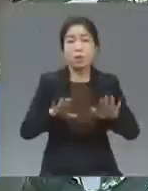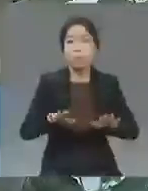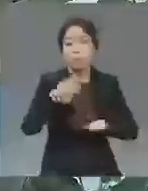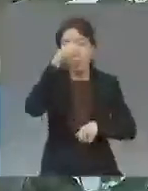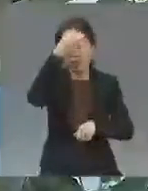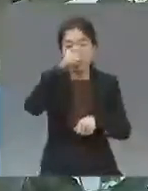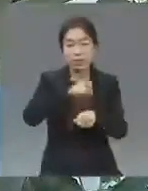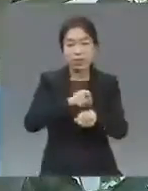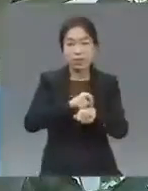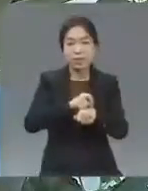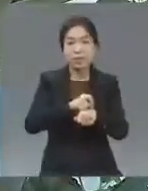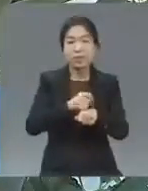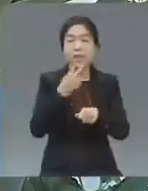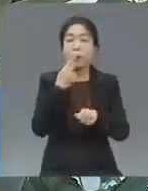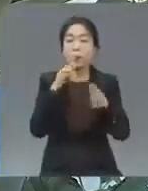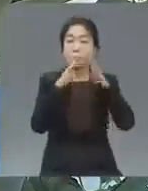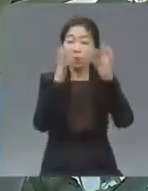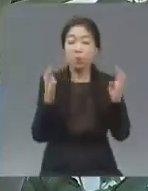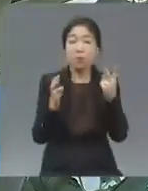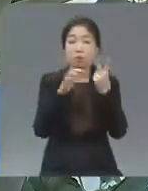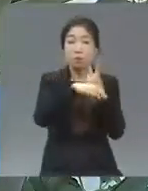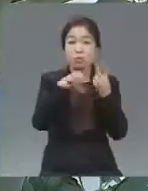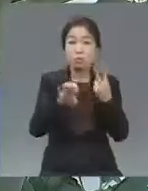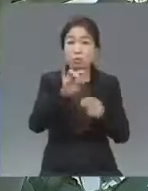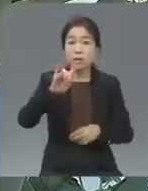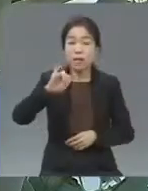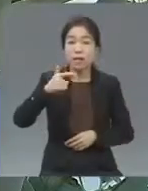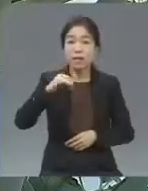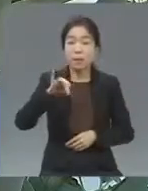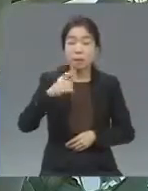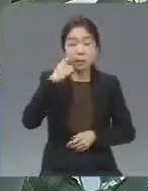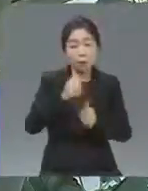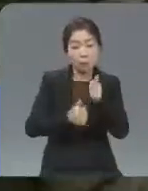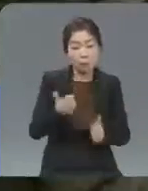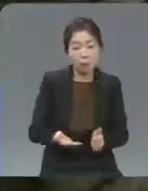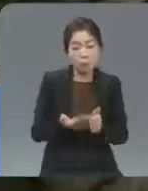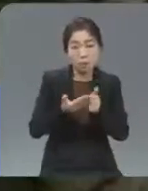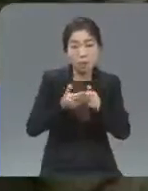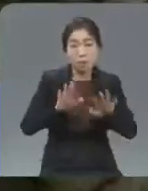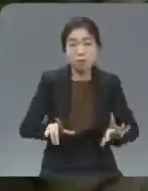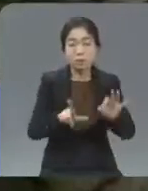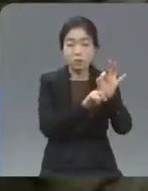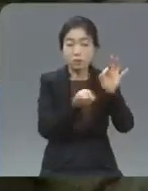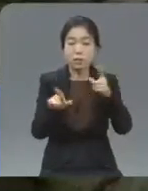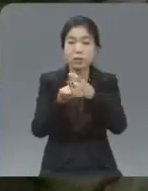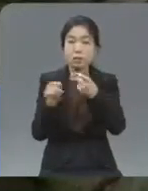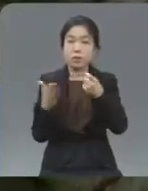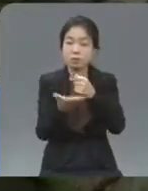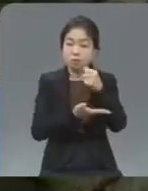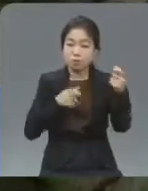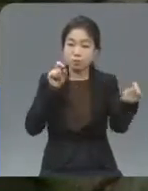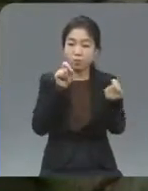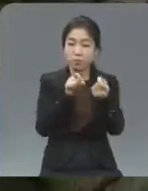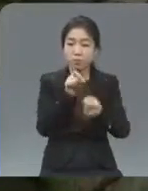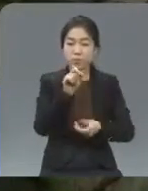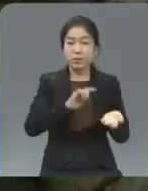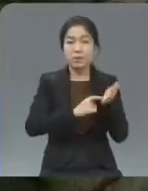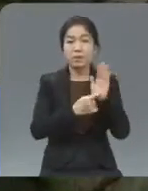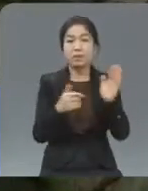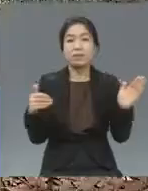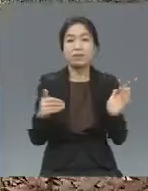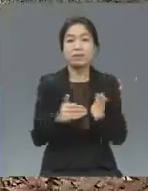농업기술센터의 첨단하우스 2개동에서 파인애플 실증 재배를 실시해 오는 10월에서 11월쯤 수확을 앞두고 있다고